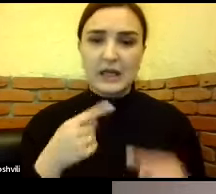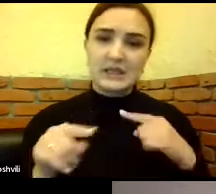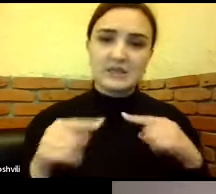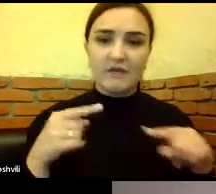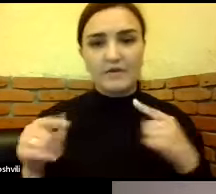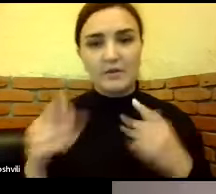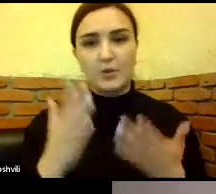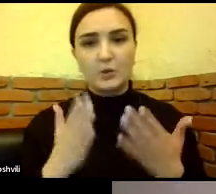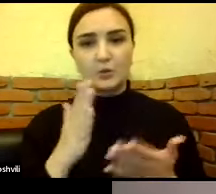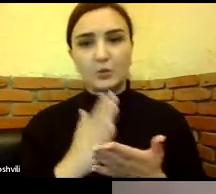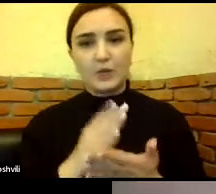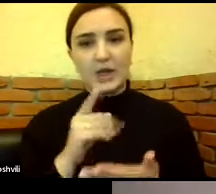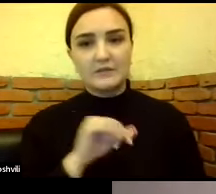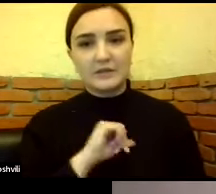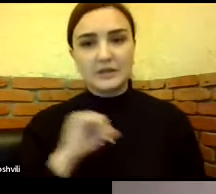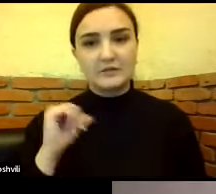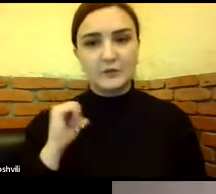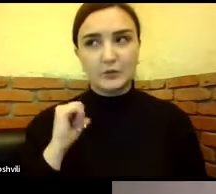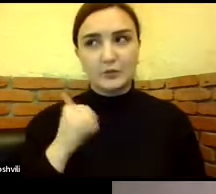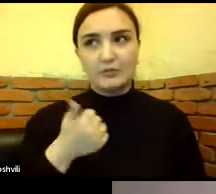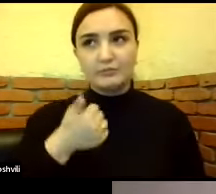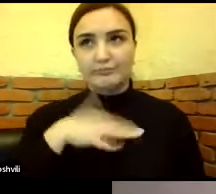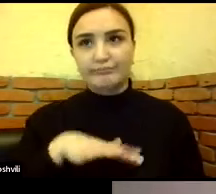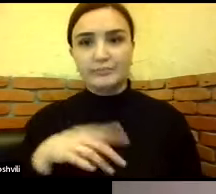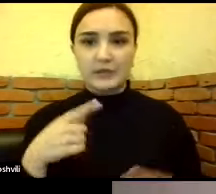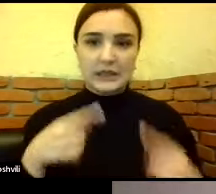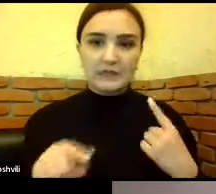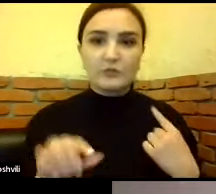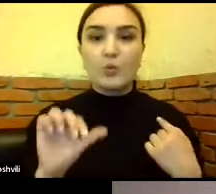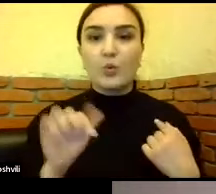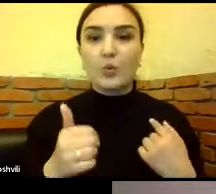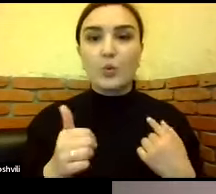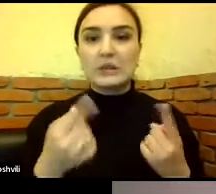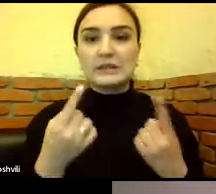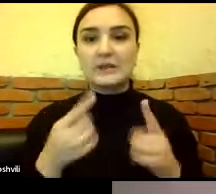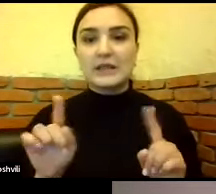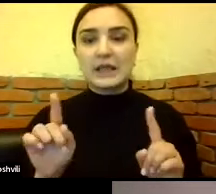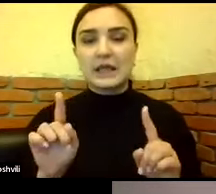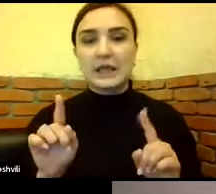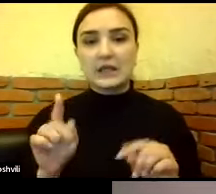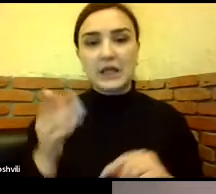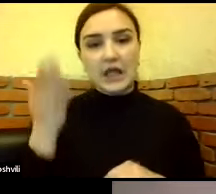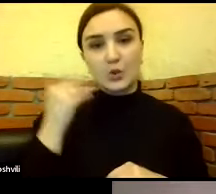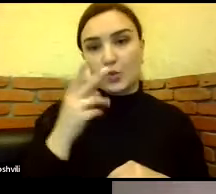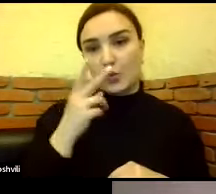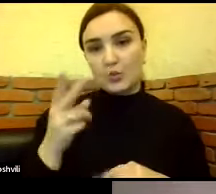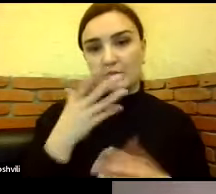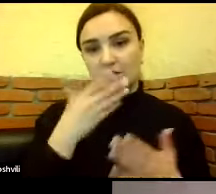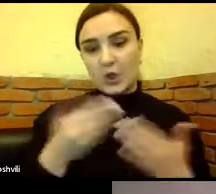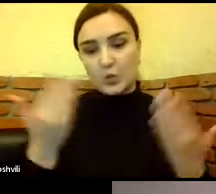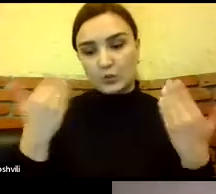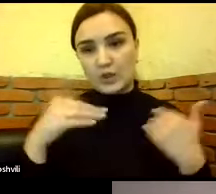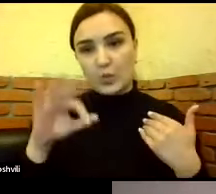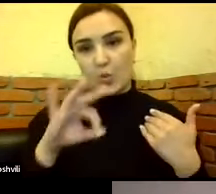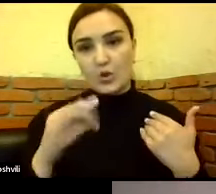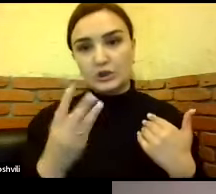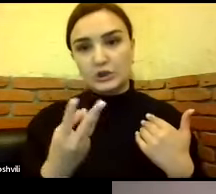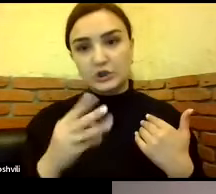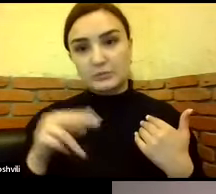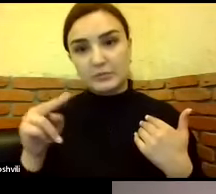გაქვს დაჭერილი იმასთან დაკავშირებით, როგორ სხვანაირად უყურებდი ადრე ჩემს შემოპირობას და როგორ უყურებ